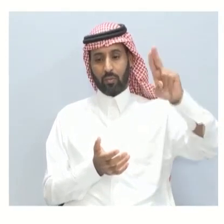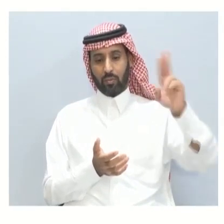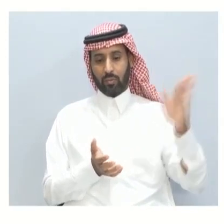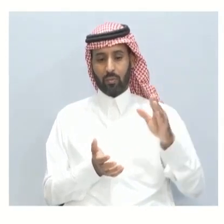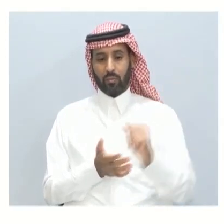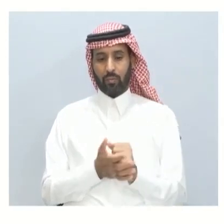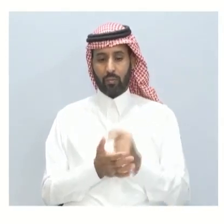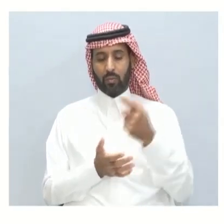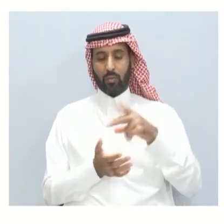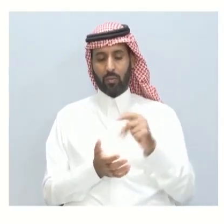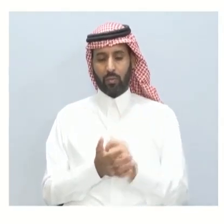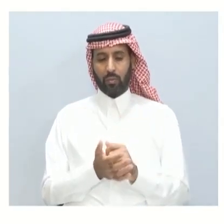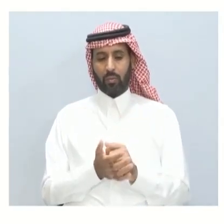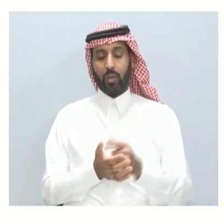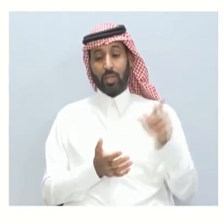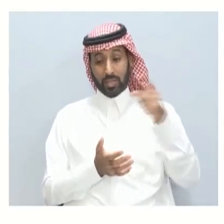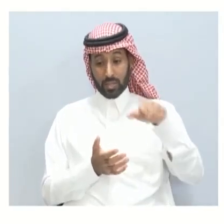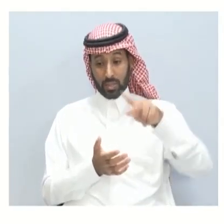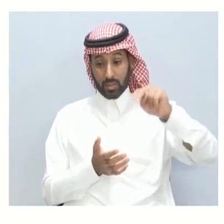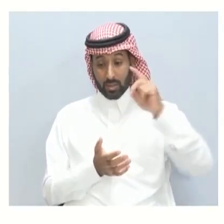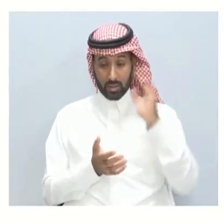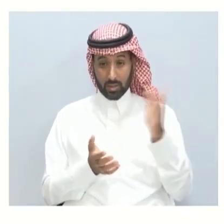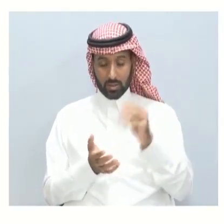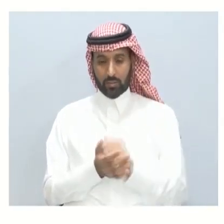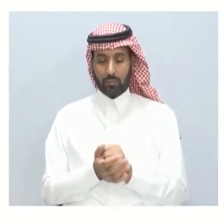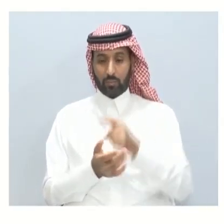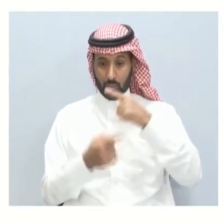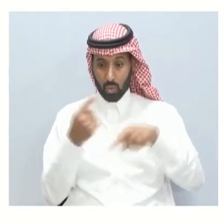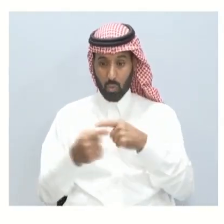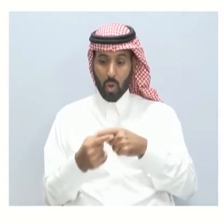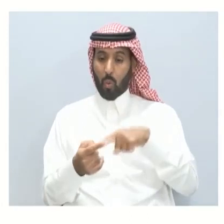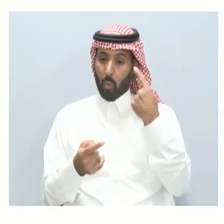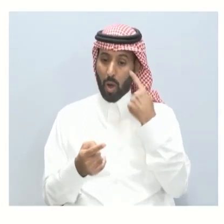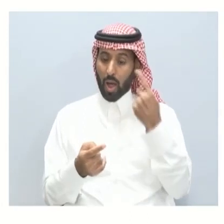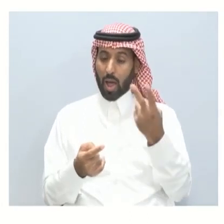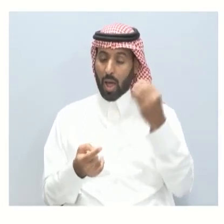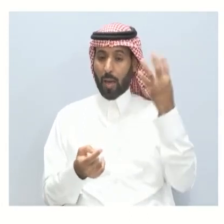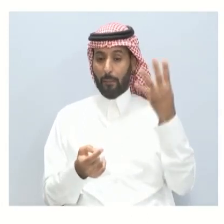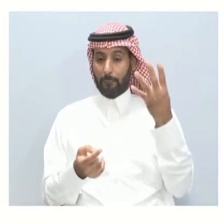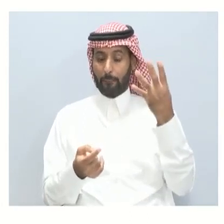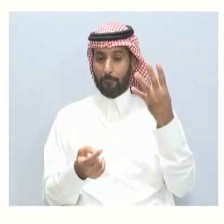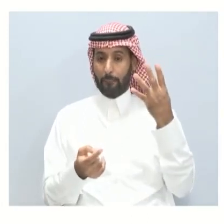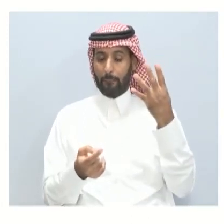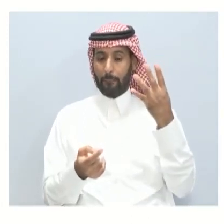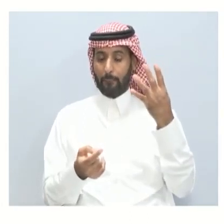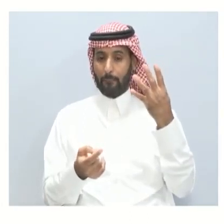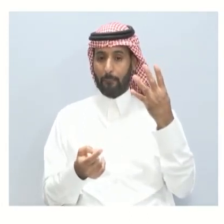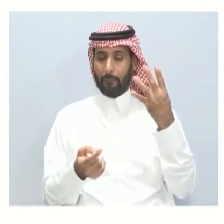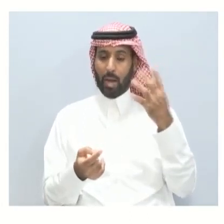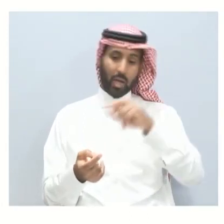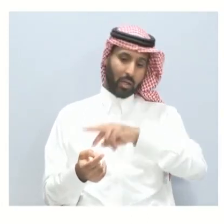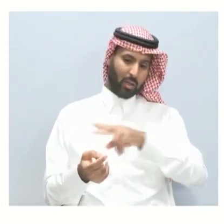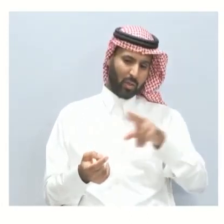طبعا سنستخدم الارجون في جميع لانهم يقعون في دوره واحده كلهم في الدوره الرابعه ولكن سيختلف